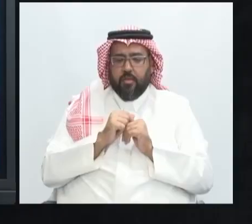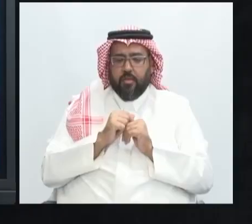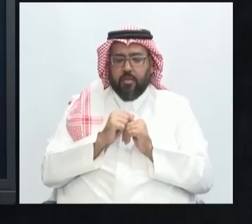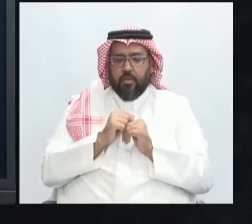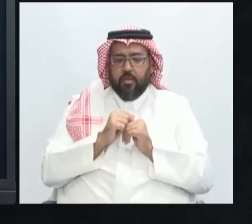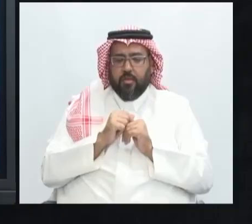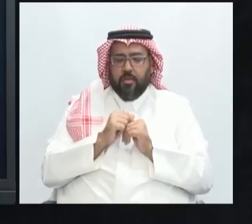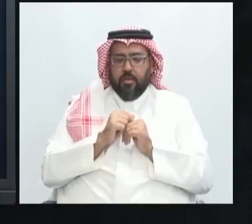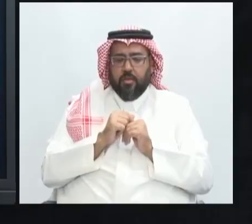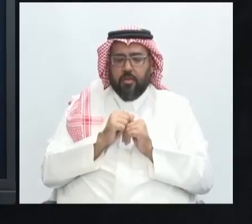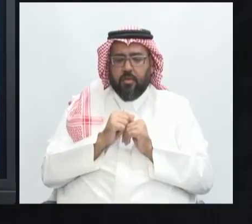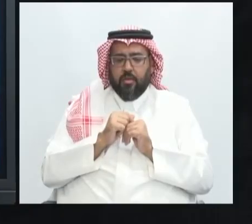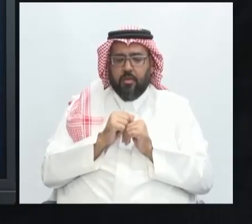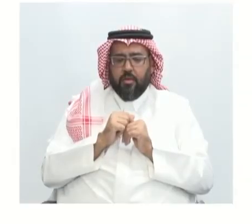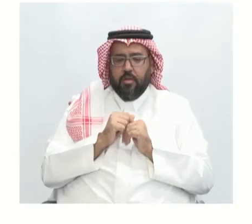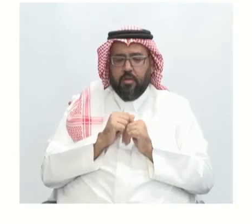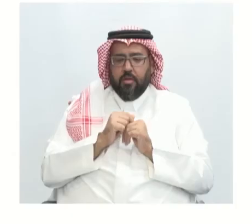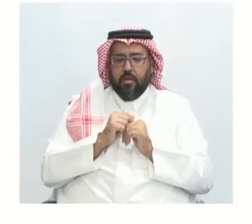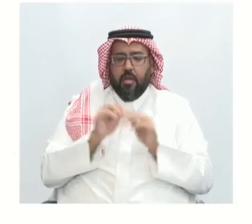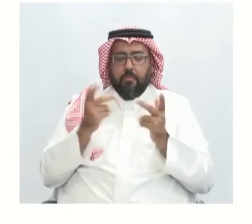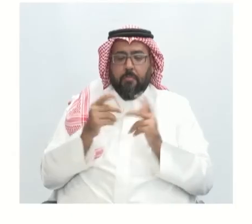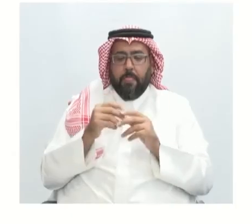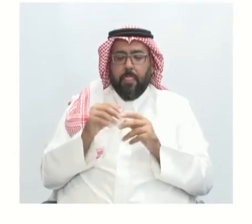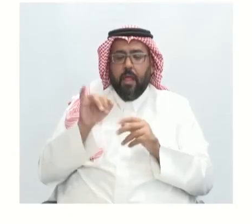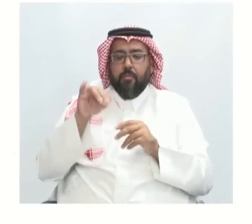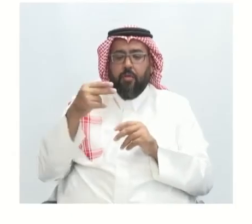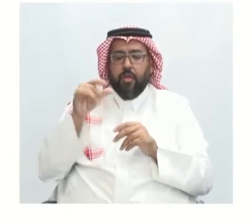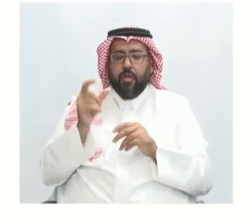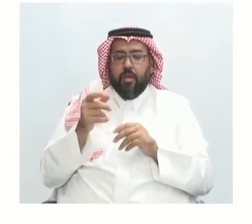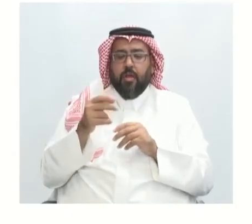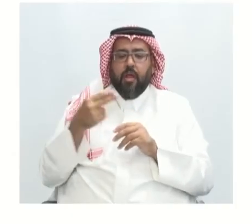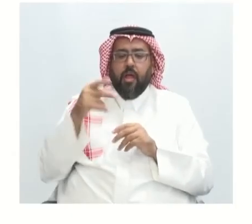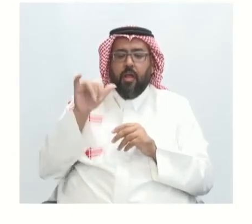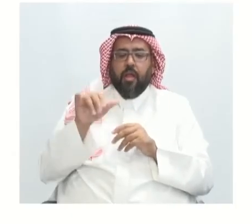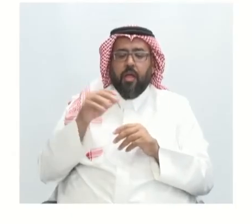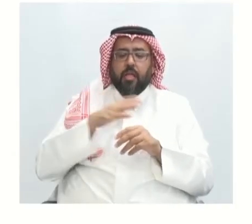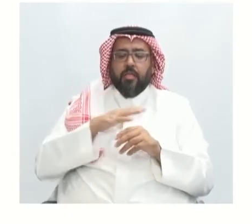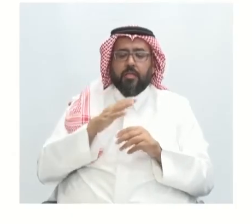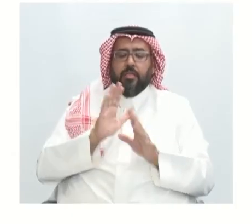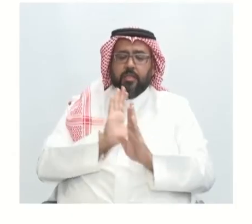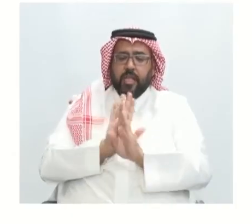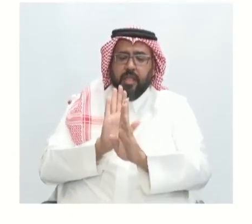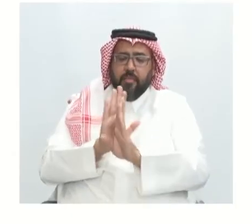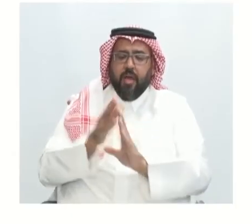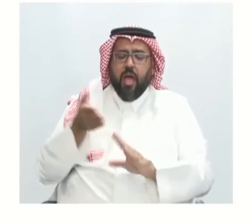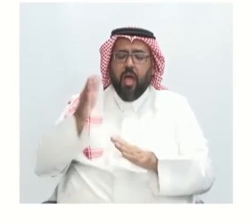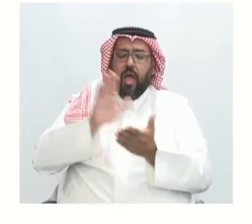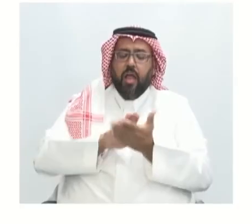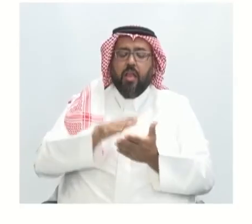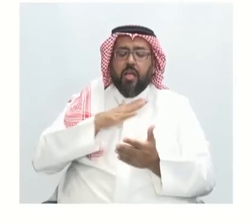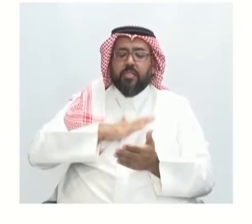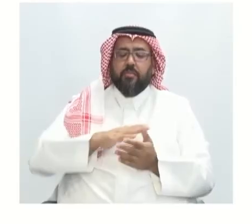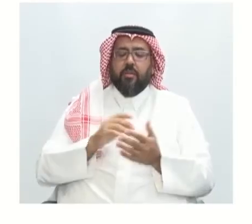لهذا اليوم طيب ما الذي يعين على الصبر ابنائي وبناتي الوسائل التي تعين على الصبر